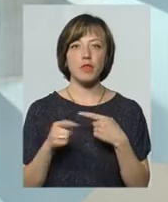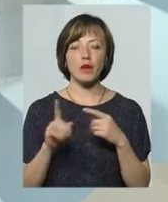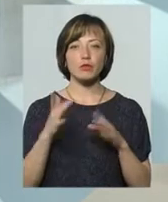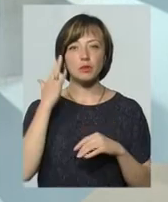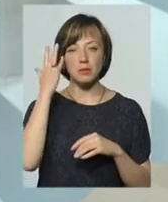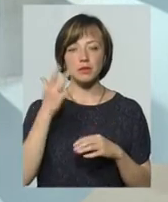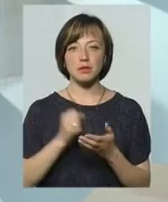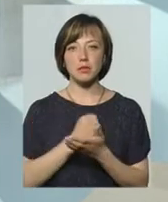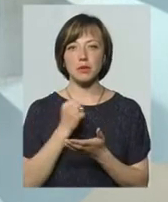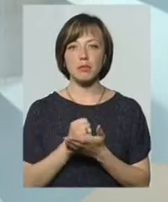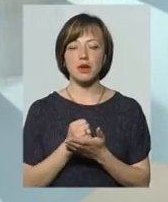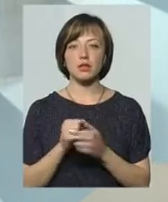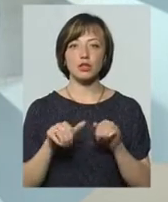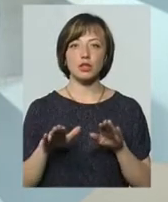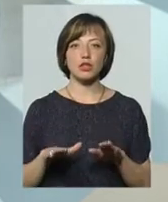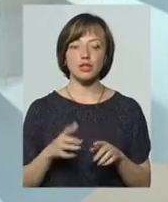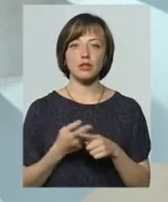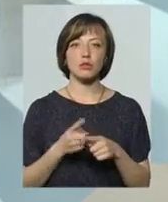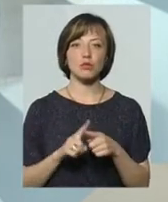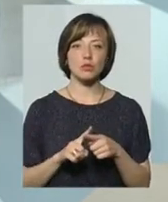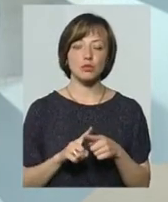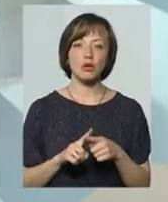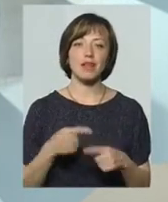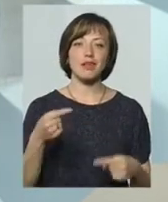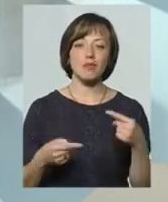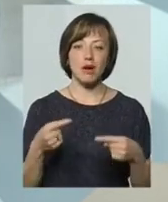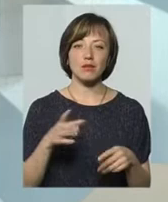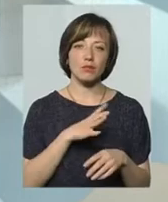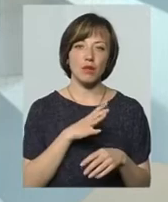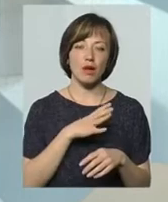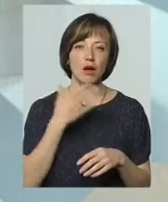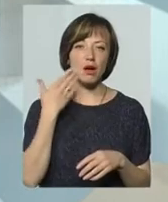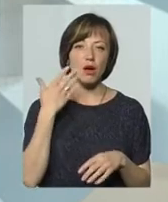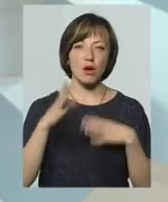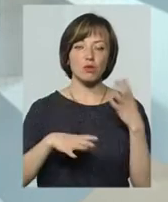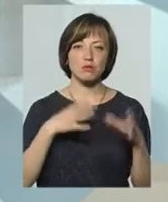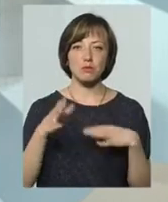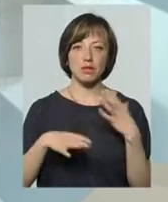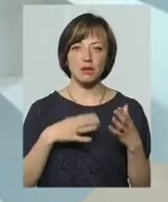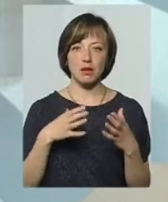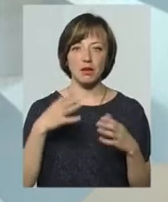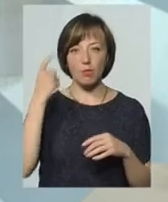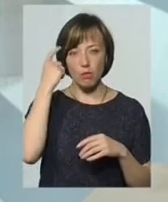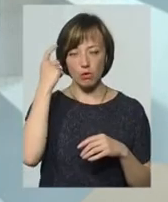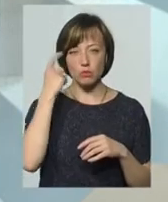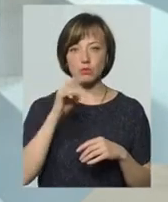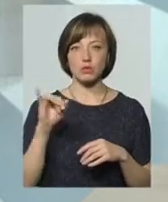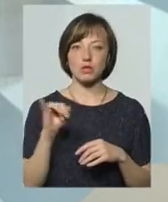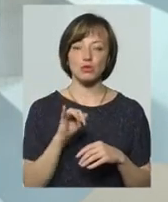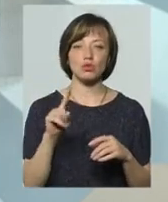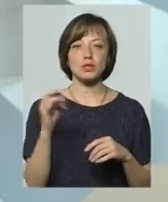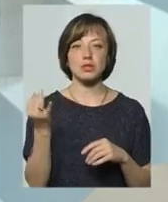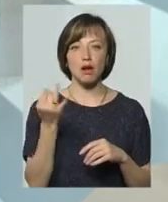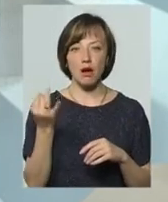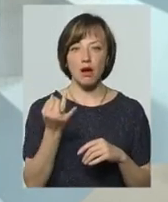і приймати рішення. Тому, власне, дебати – це була така розминка якби мозку. Для молоді, і так? Що